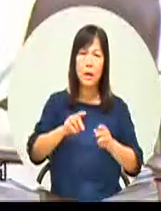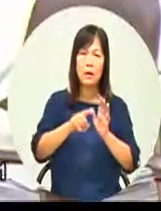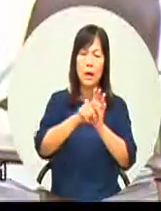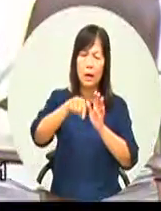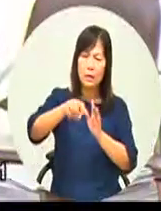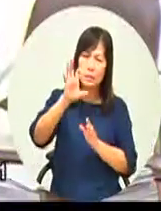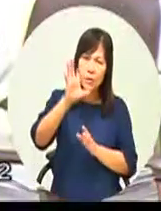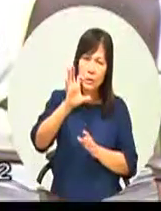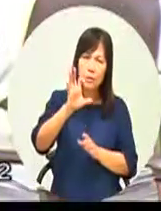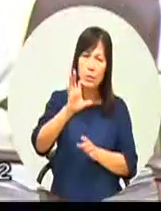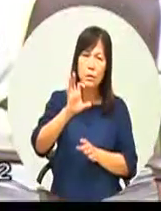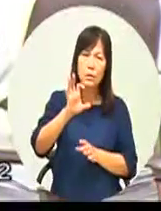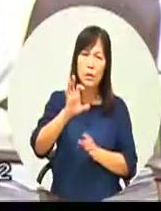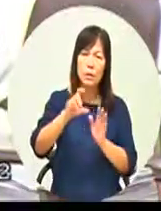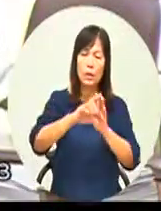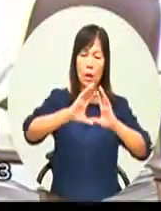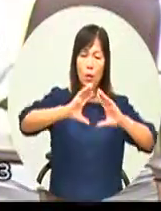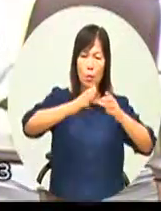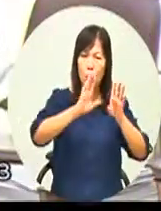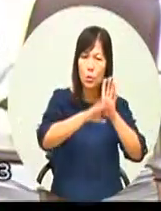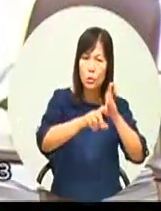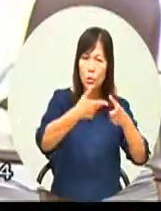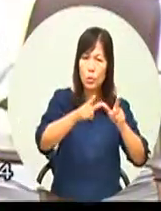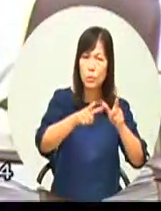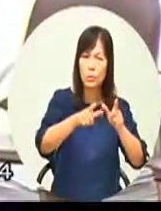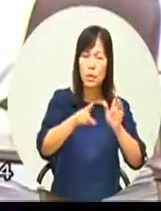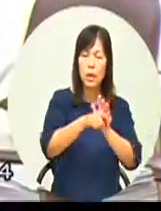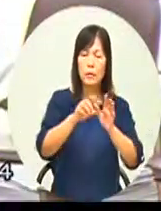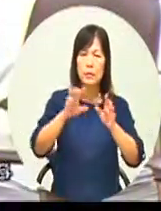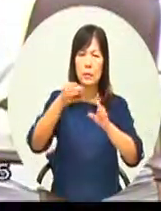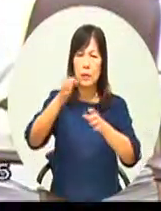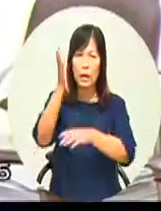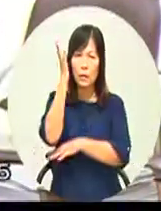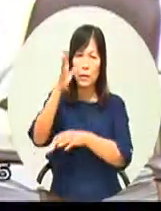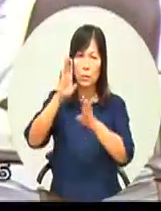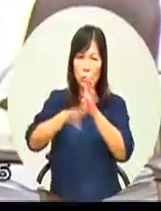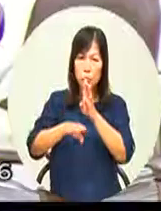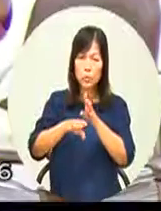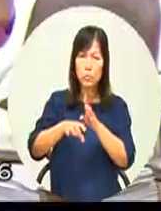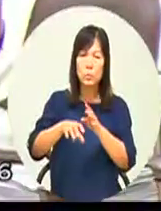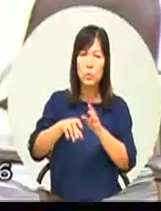是它不是国税局，它是财政局，哦，涉嫌